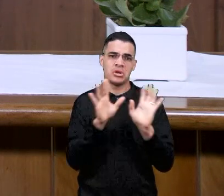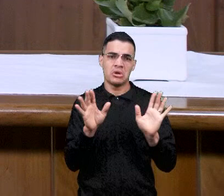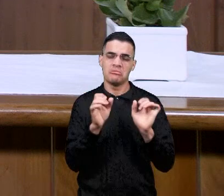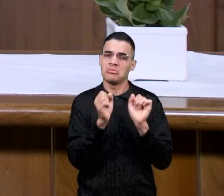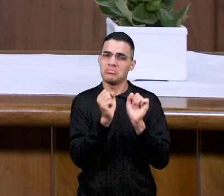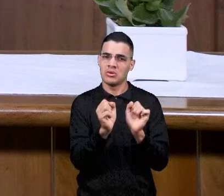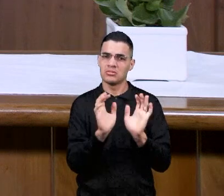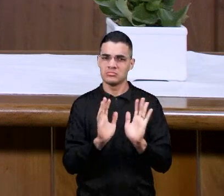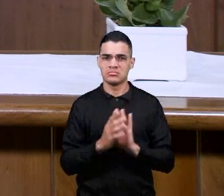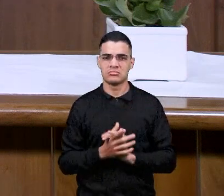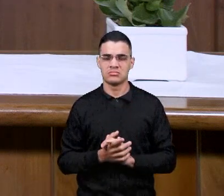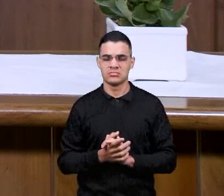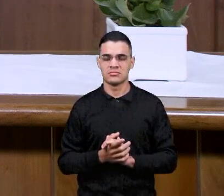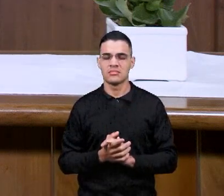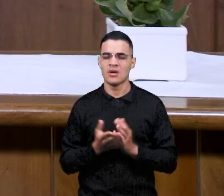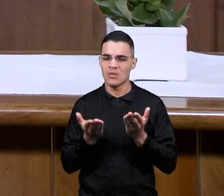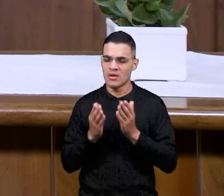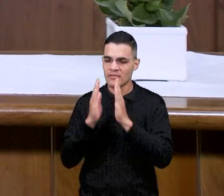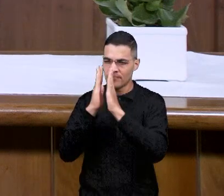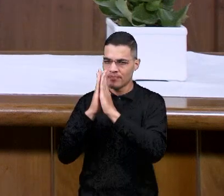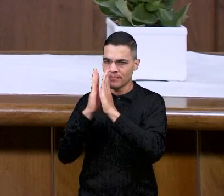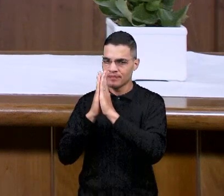meilleur et il vous convient. Nous allons prier maintenant.